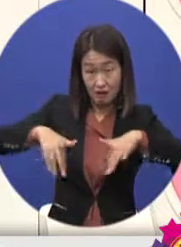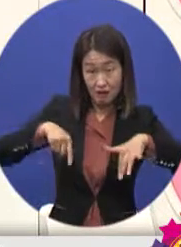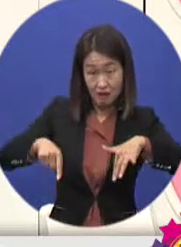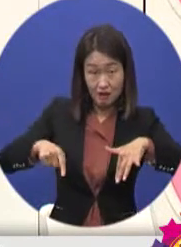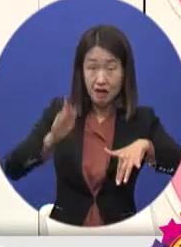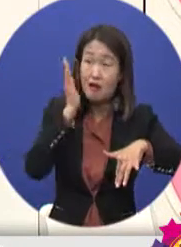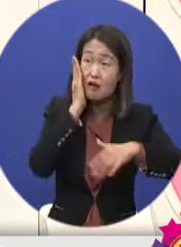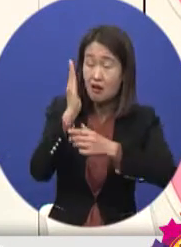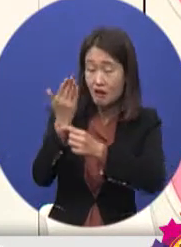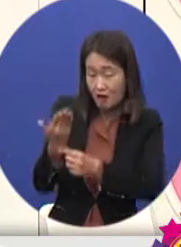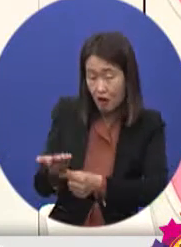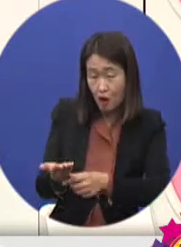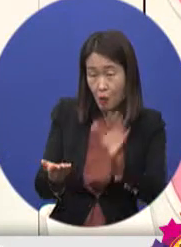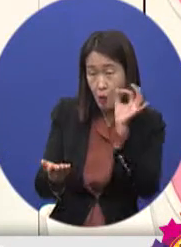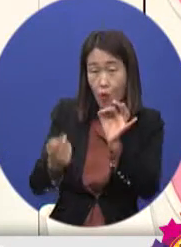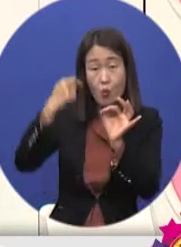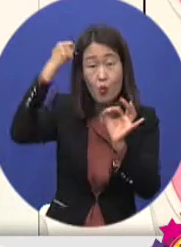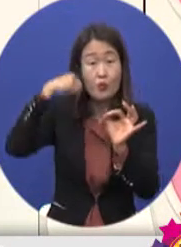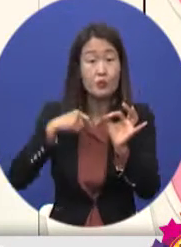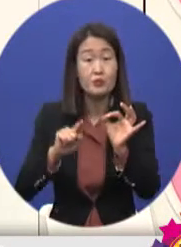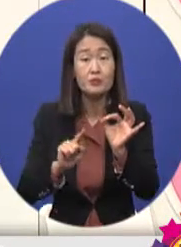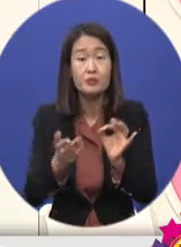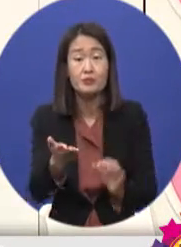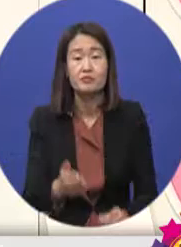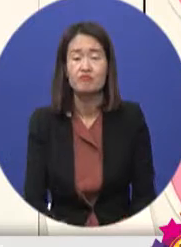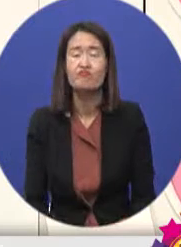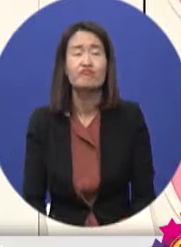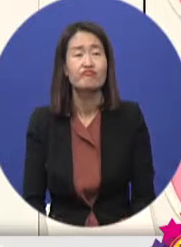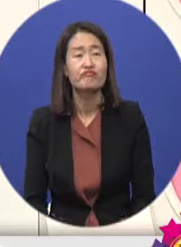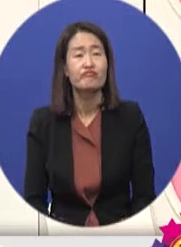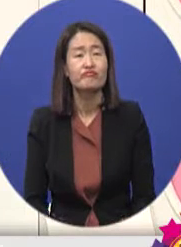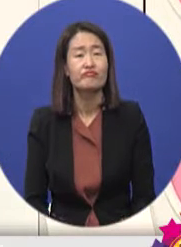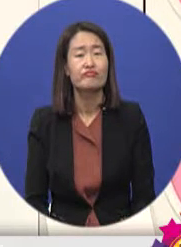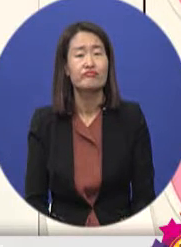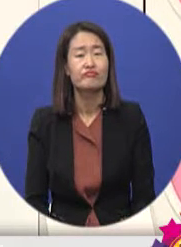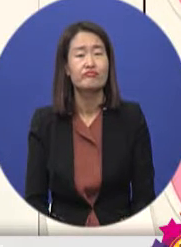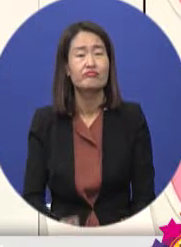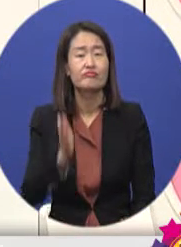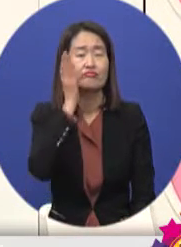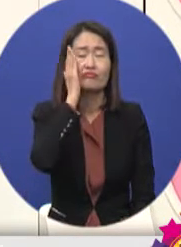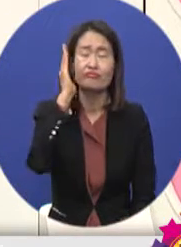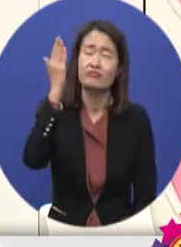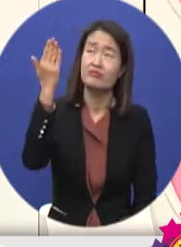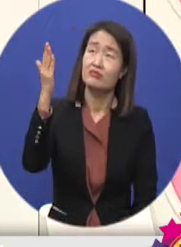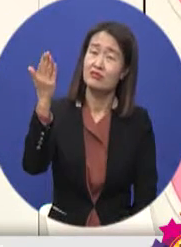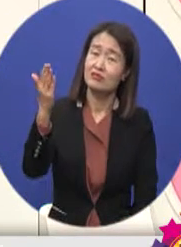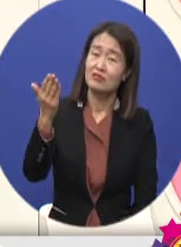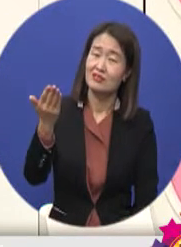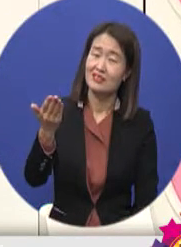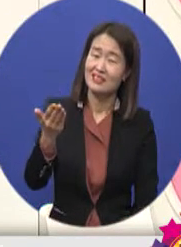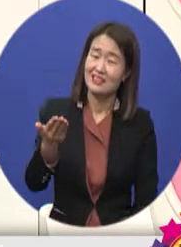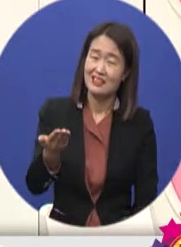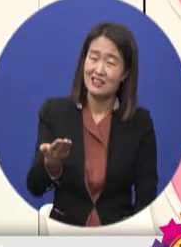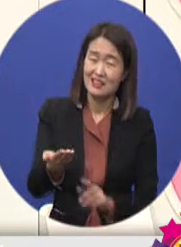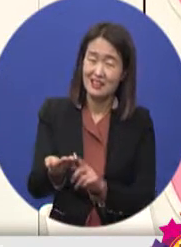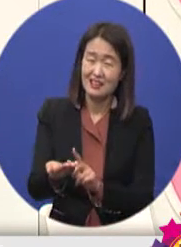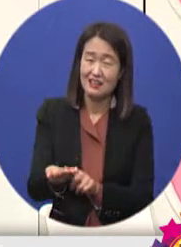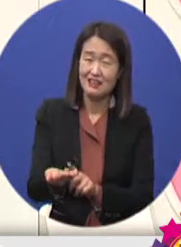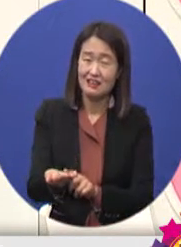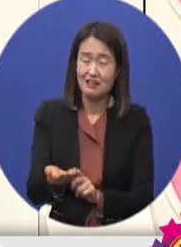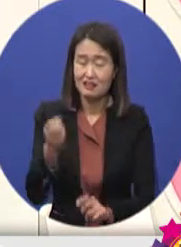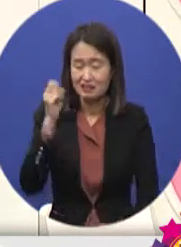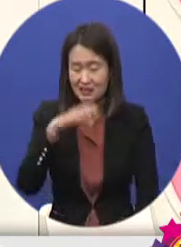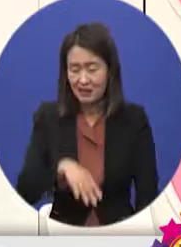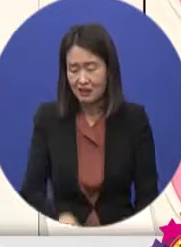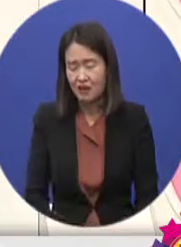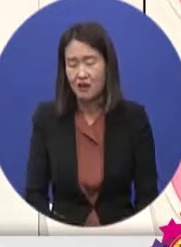낙엽을 이렇게 보시면 어떠세요? 글쎄요, 그 낙엽 좀 해놓으니까 또 하나가 뭐 또 그냥 지나가는